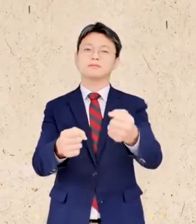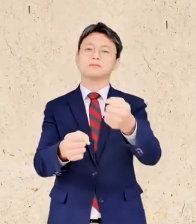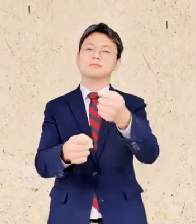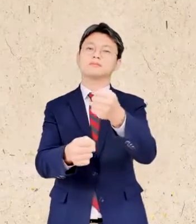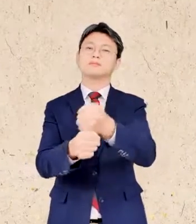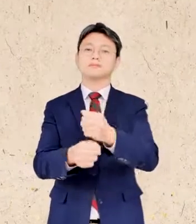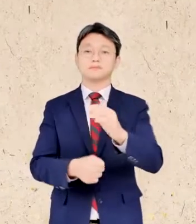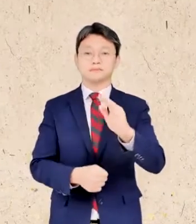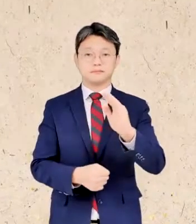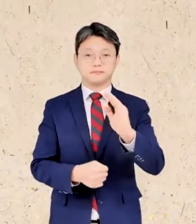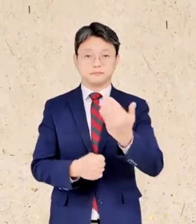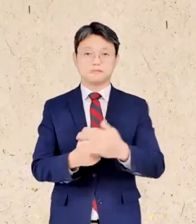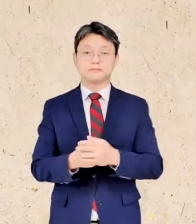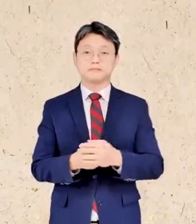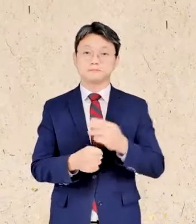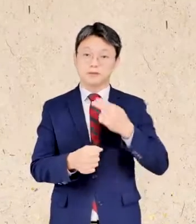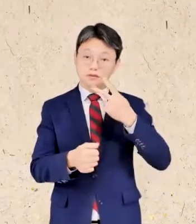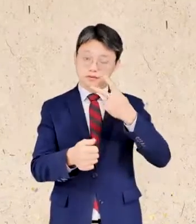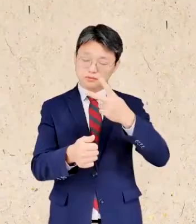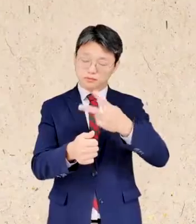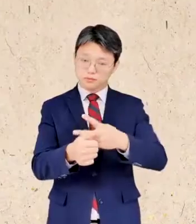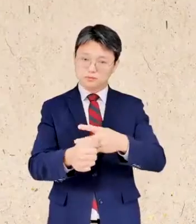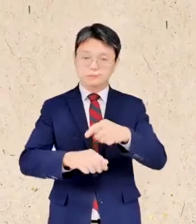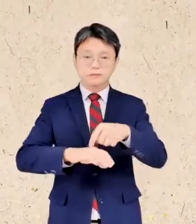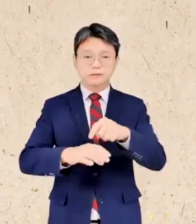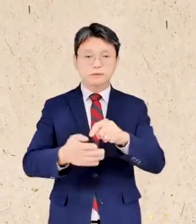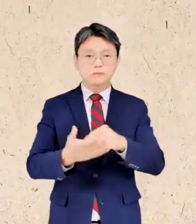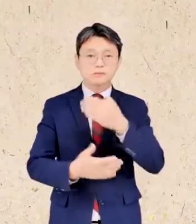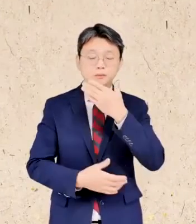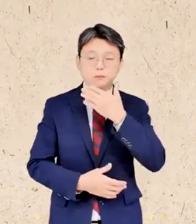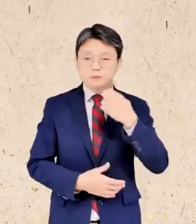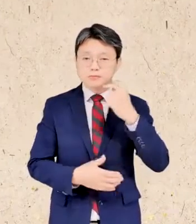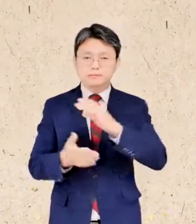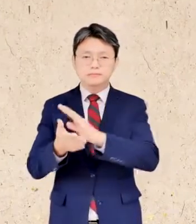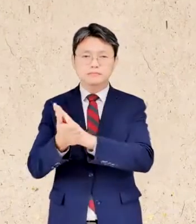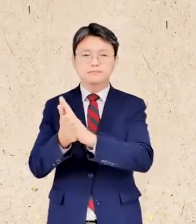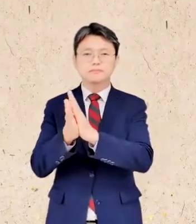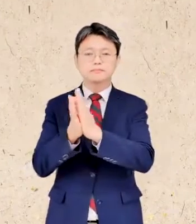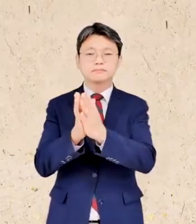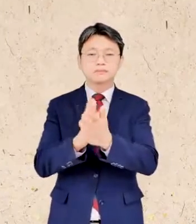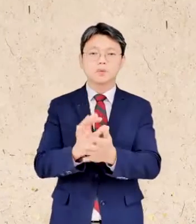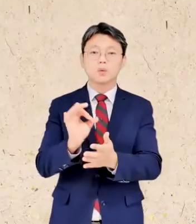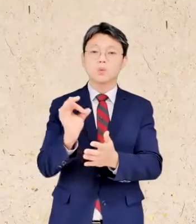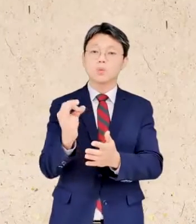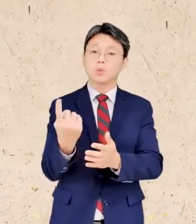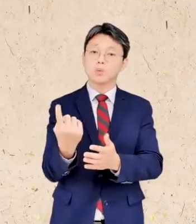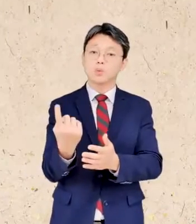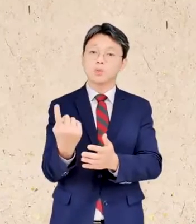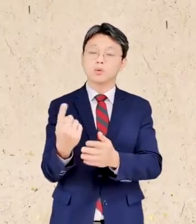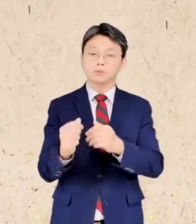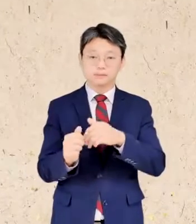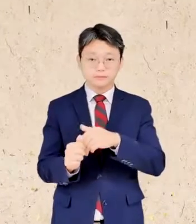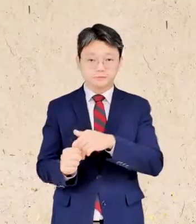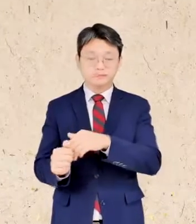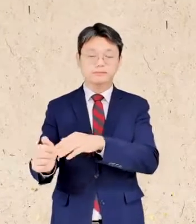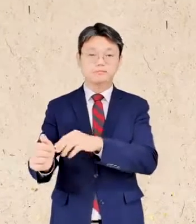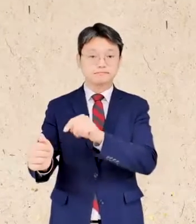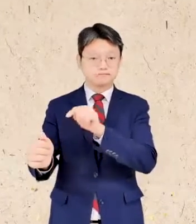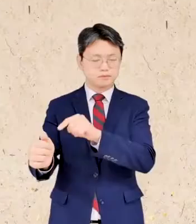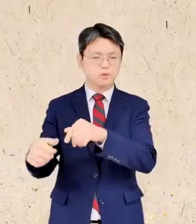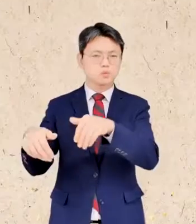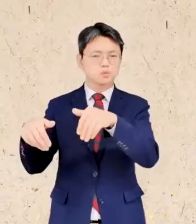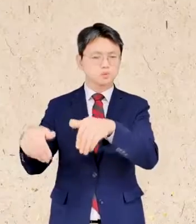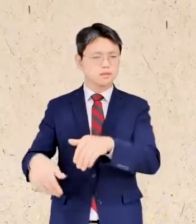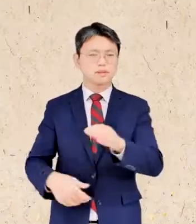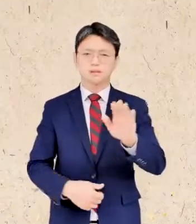옳았습니다. 사도 바울은 마음으로 복음으로 변화된 그 오네시모를 떠나보내면서 이제 더 이상 그를